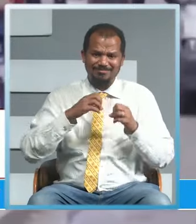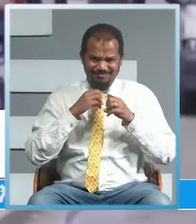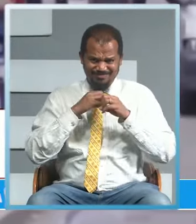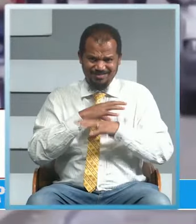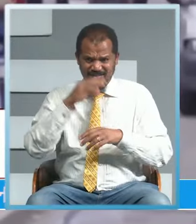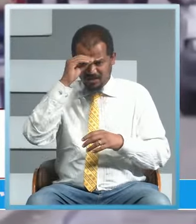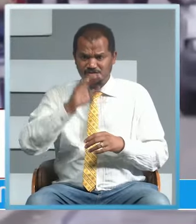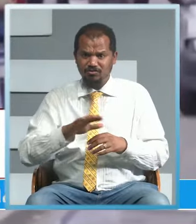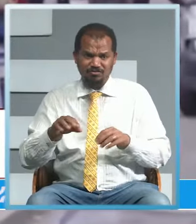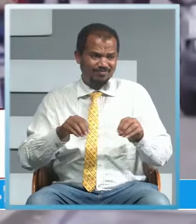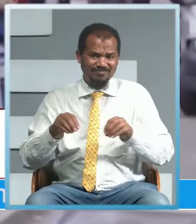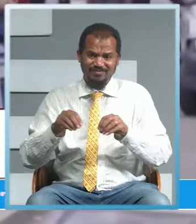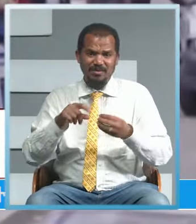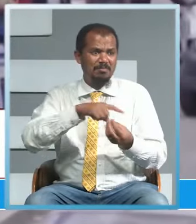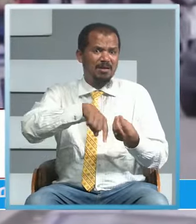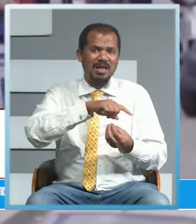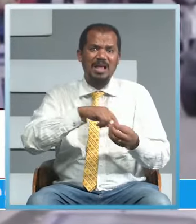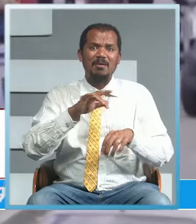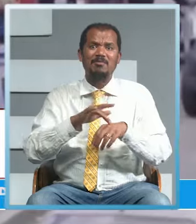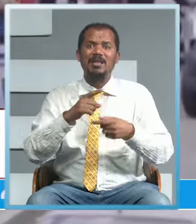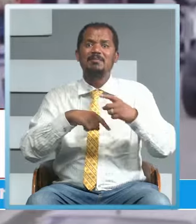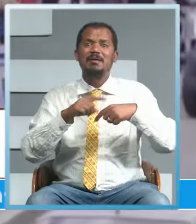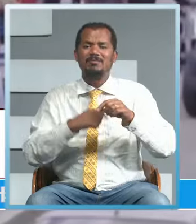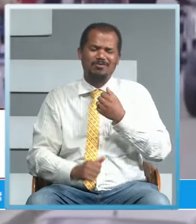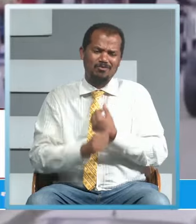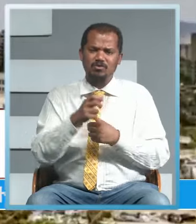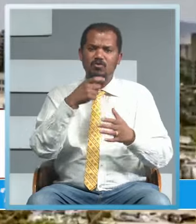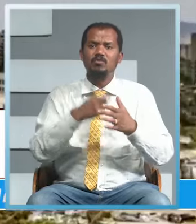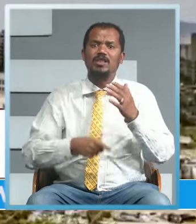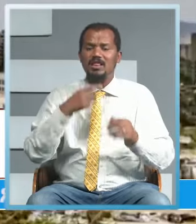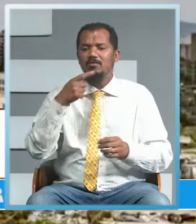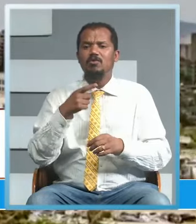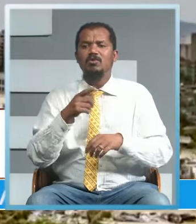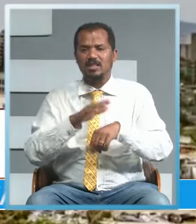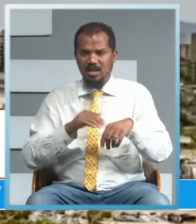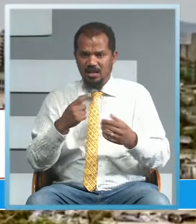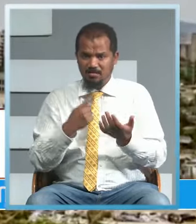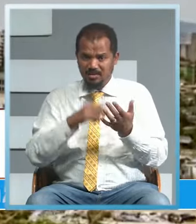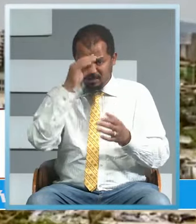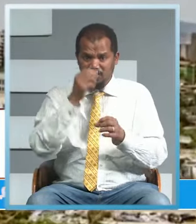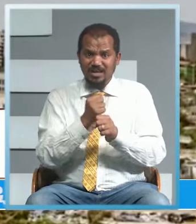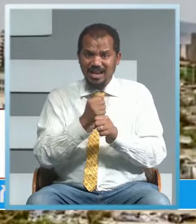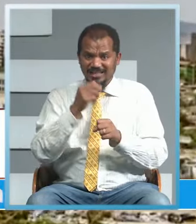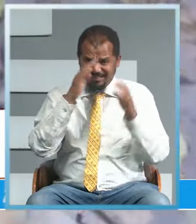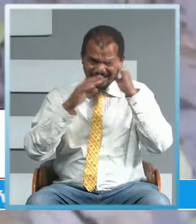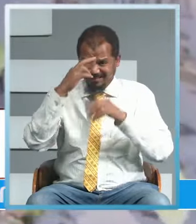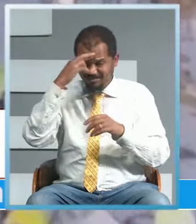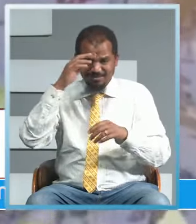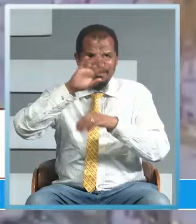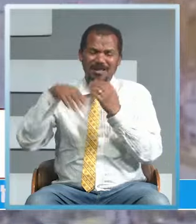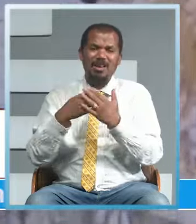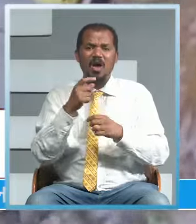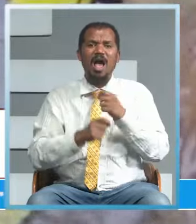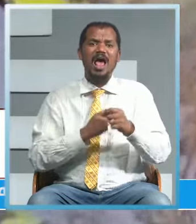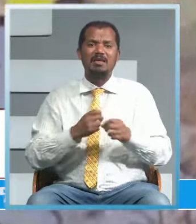የአካባቢ ብክለት የሰው ልጅ እንቅስቃሴ በአካባቢው ላይ የሚያደርሰው ጎጂ ውጤት ተብሎ ይገለጻል። በዚህ ሰው ሰራሽ ችግር ምክንያት